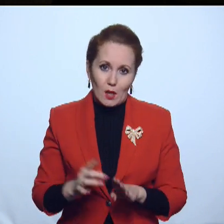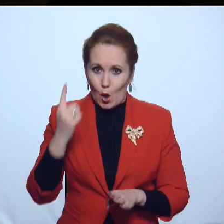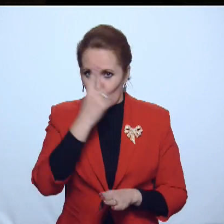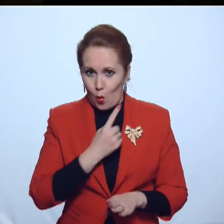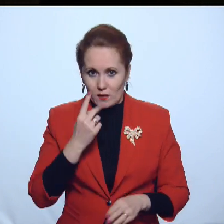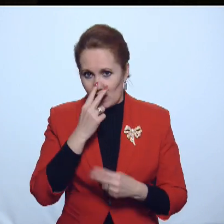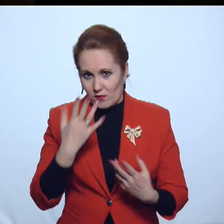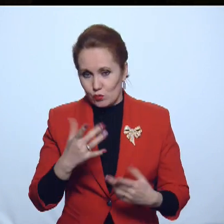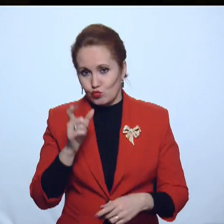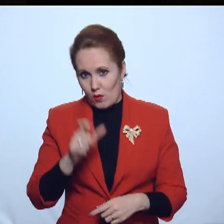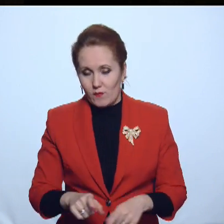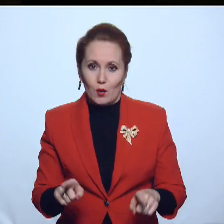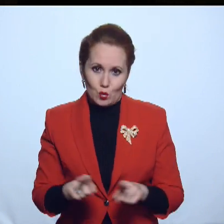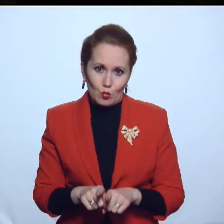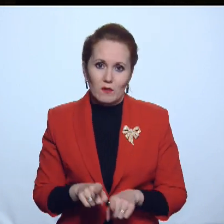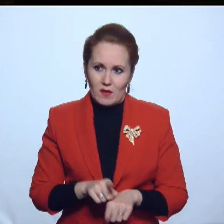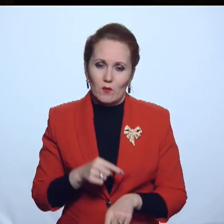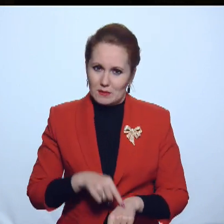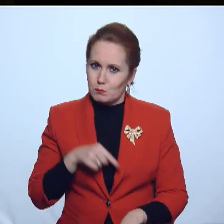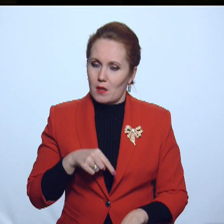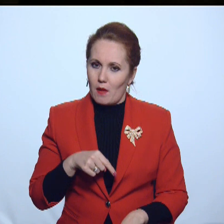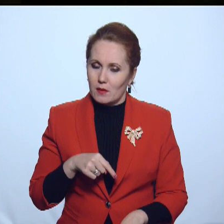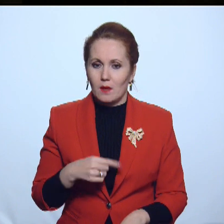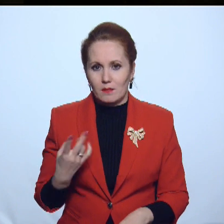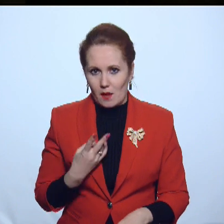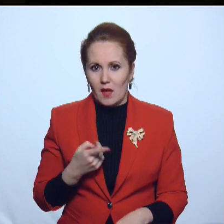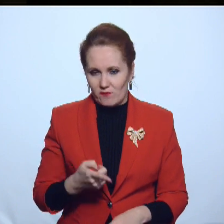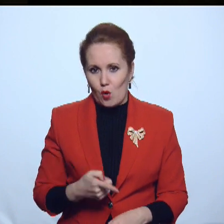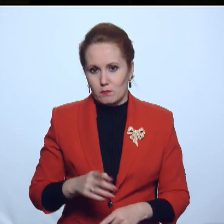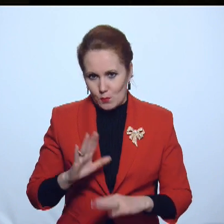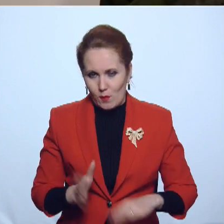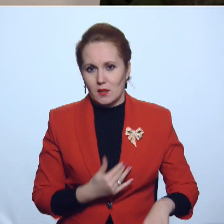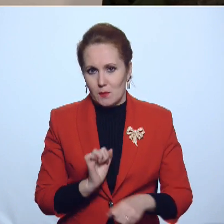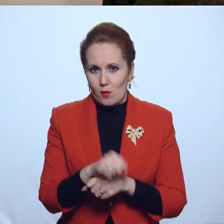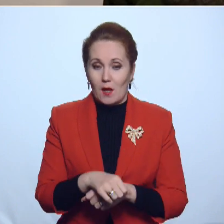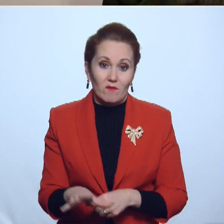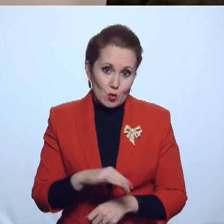все-таки год не видеть человека – это тоже как бы, ну, все равно испытание, но его надо пройти,